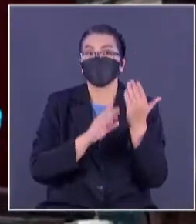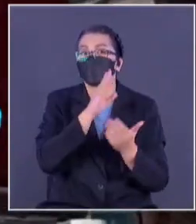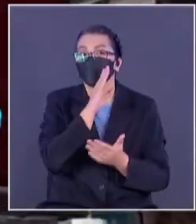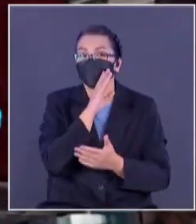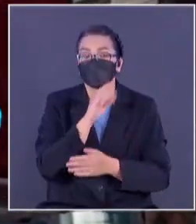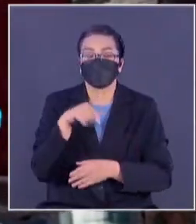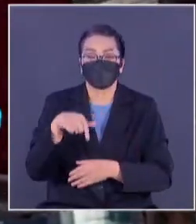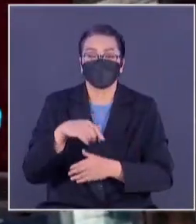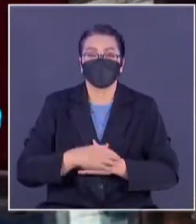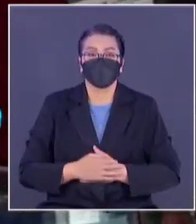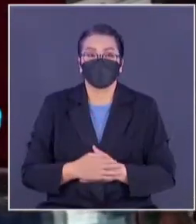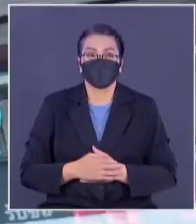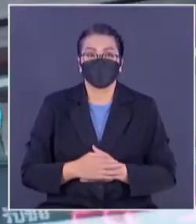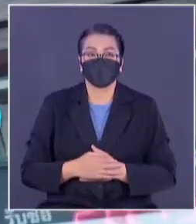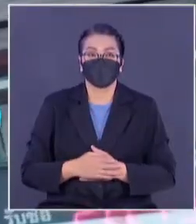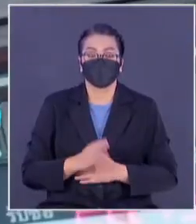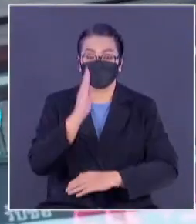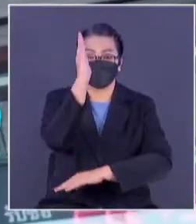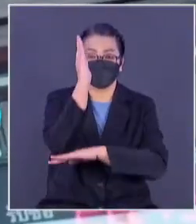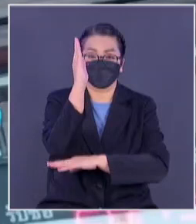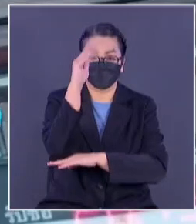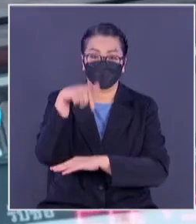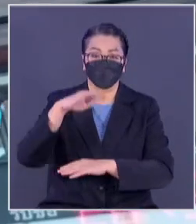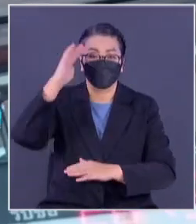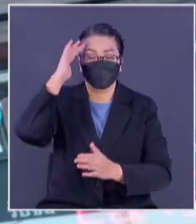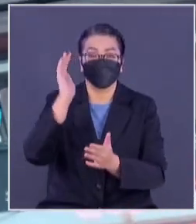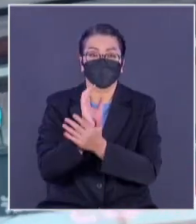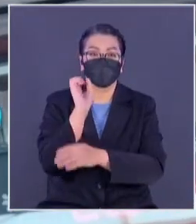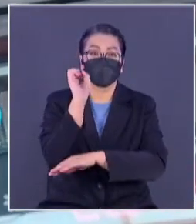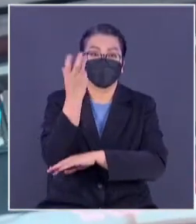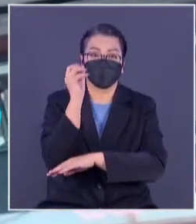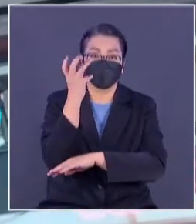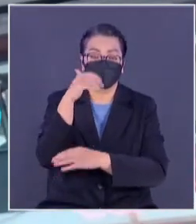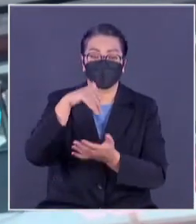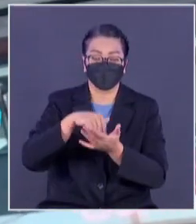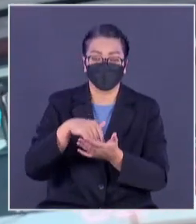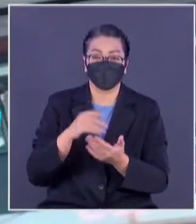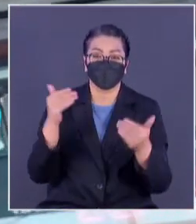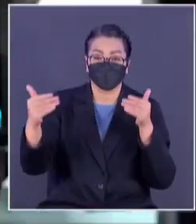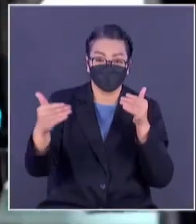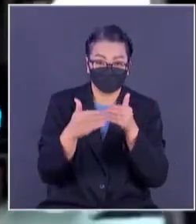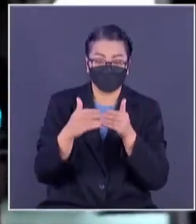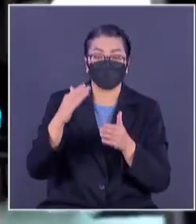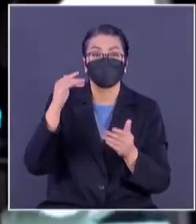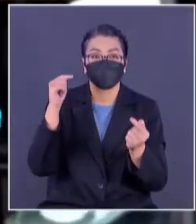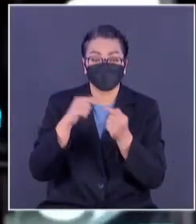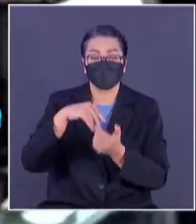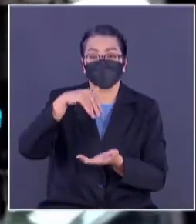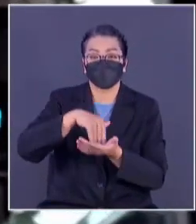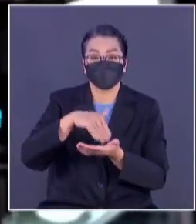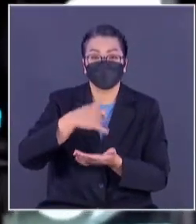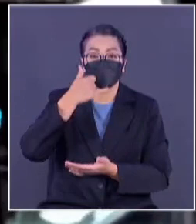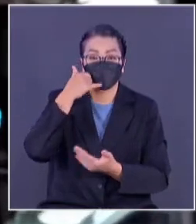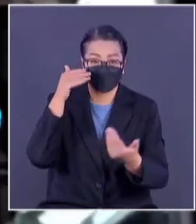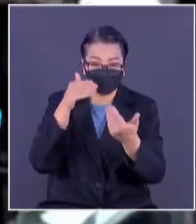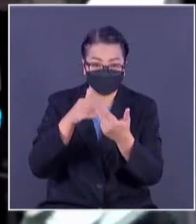นมาสำหรับสมาร์ทโพลค่ะช่วยผู้เสียหายได้แจ้งเหตุกับตำรวจที่ศูนย์รับแจ้งเหตุโดยตรงซึ่งทางศูนย์สามารถที่จะม